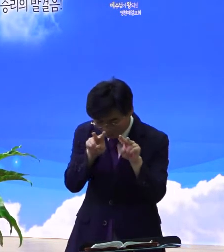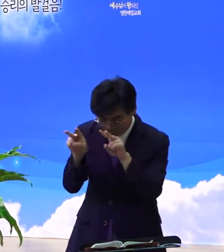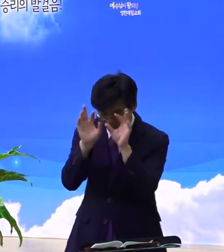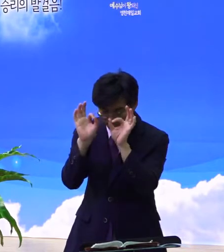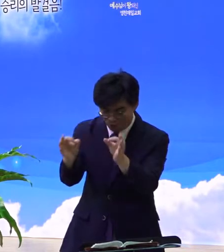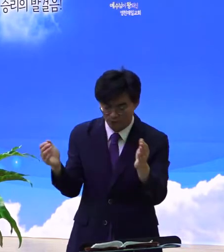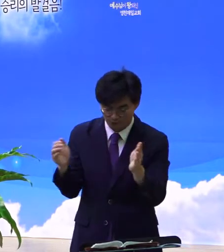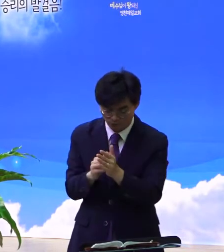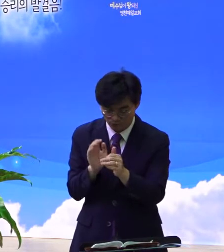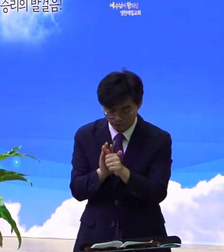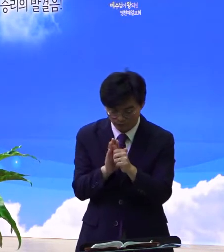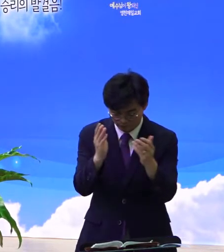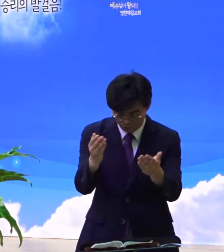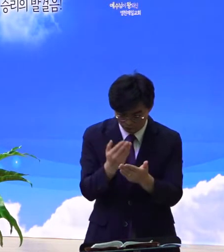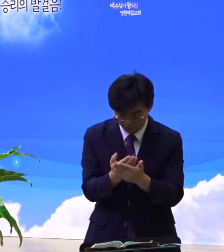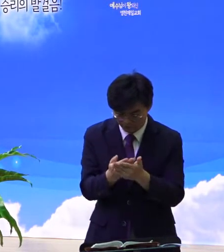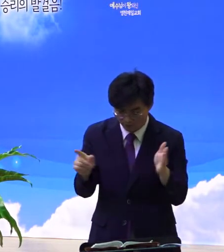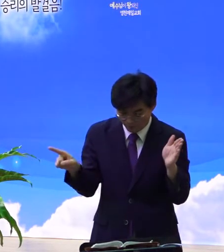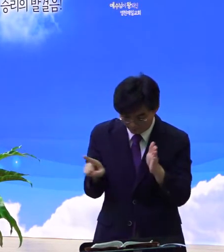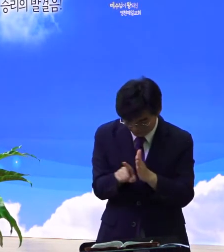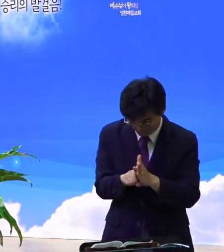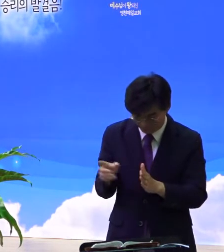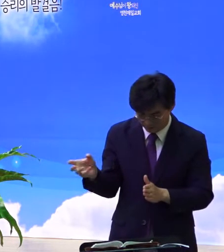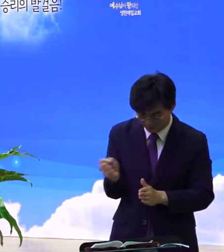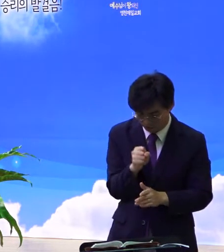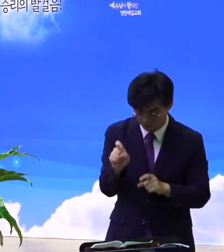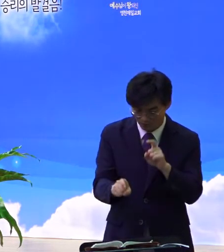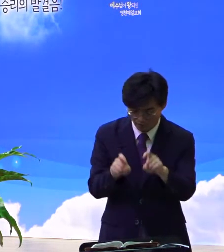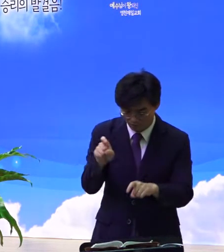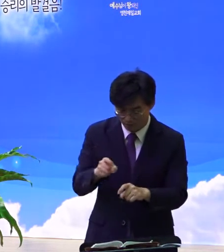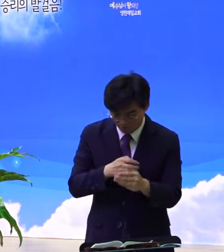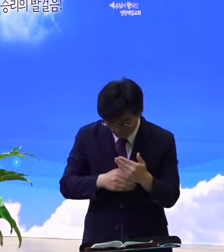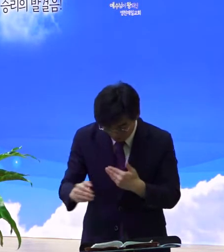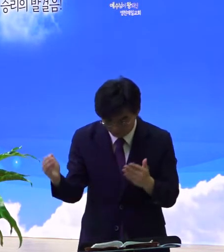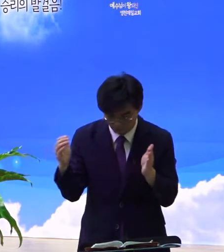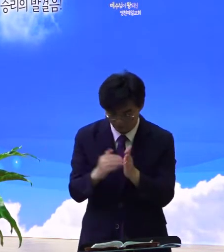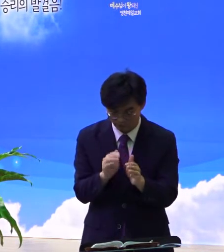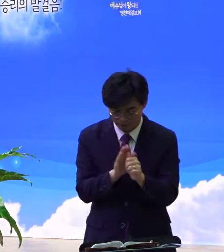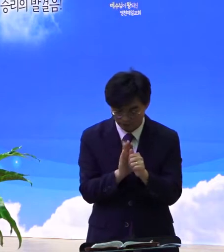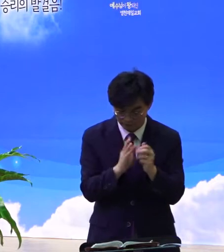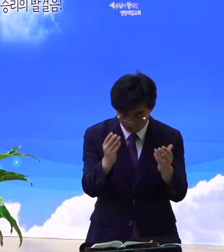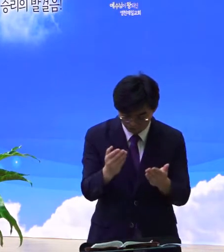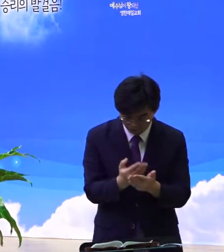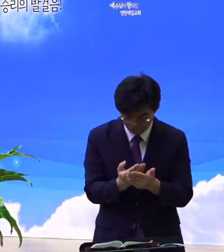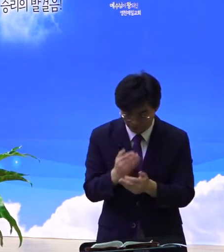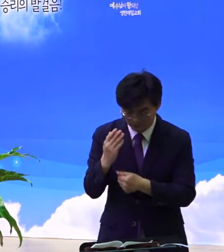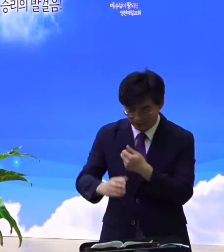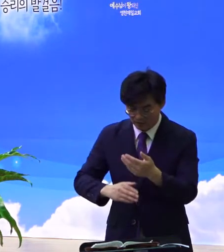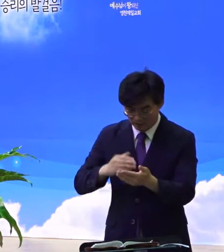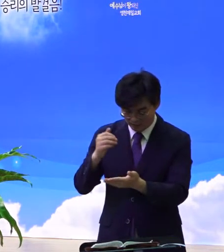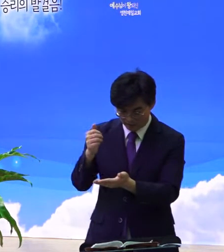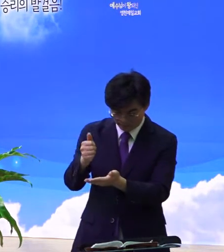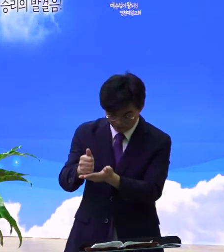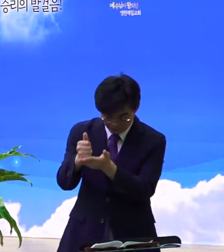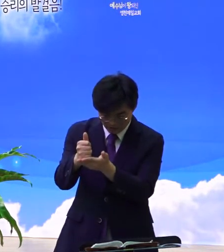원하시는 믿음의 길을 걷게 하여 주시옵소서. 그 길을 걸을 때에 하나님의 큰